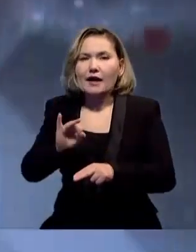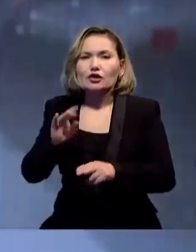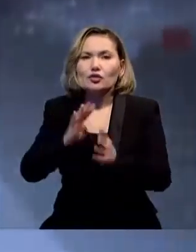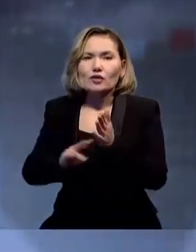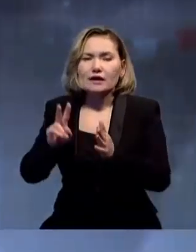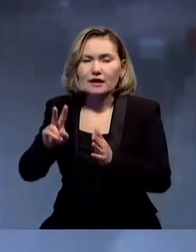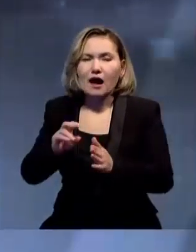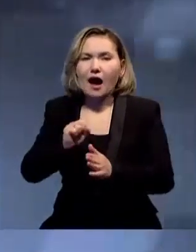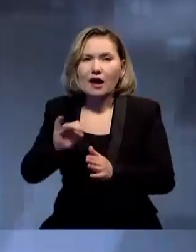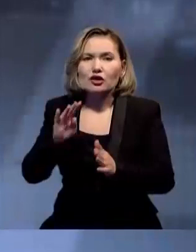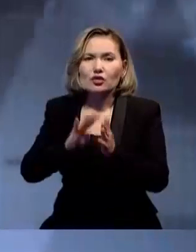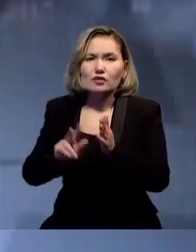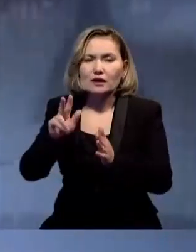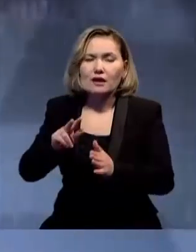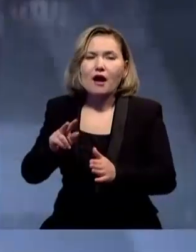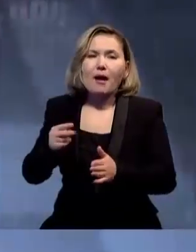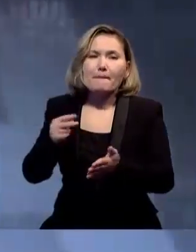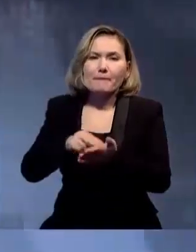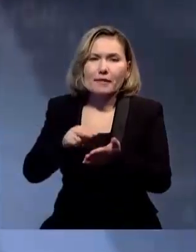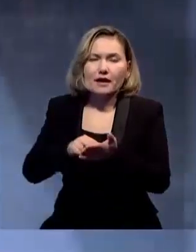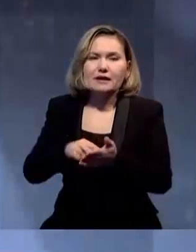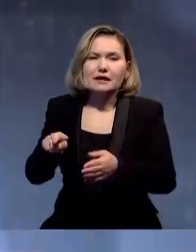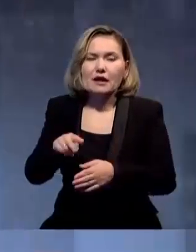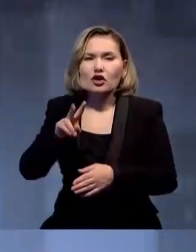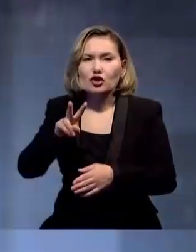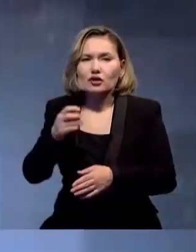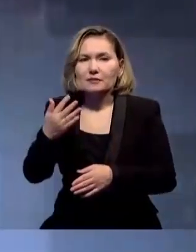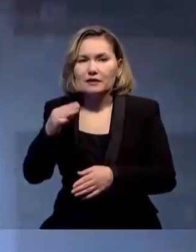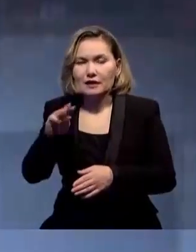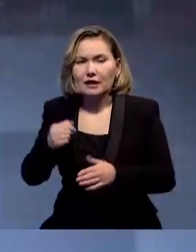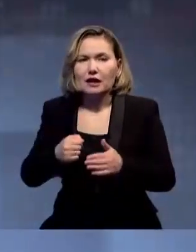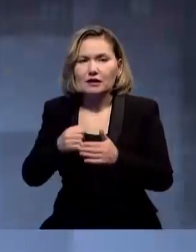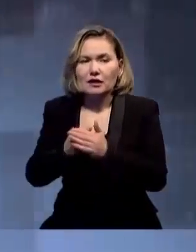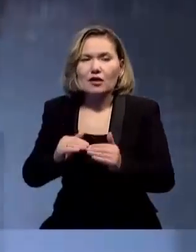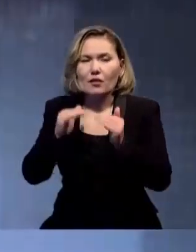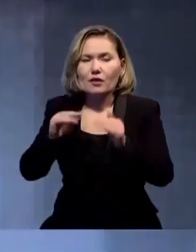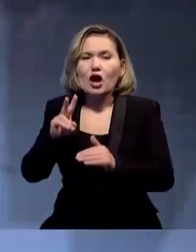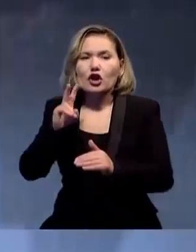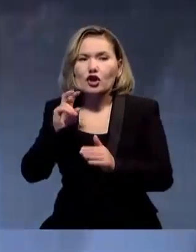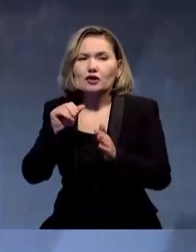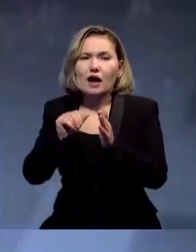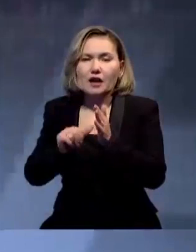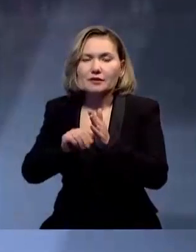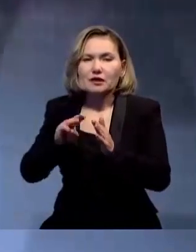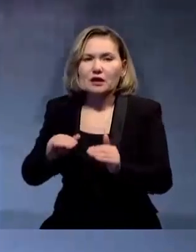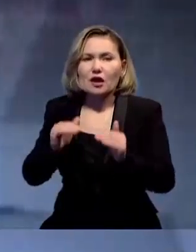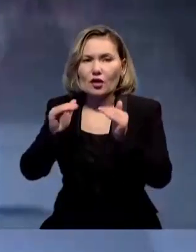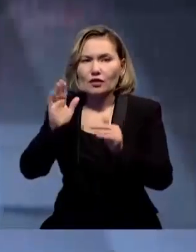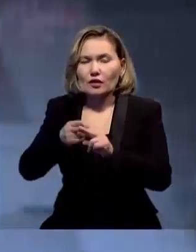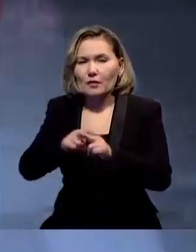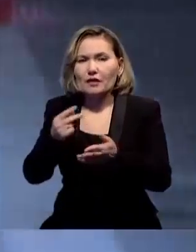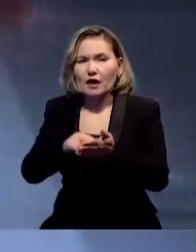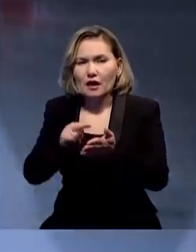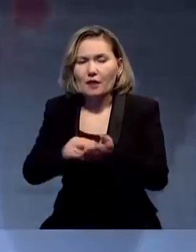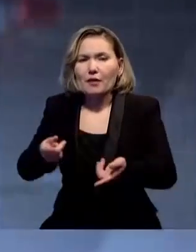Ай-92 және Ай-93 бағасы литріне 205 теңгеге дейін, ал дизель отыны 260 теңгеге дейін көтеріледі.